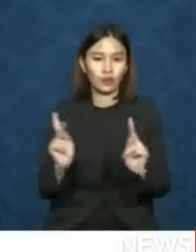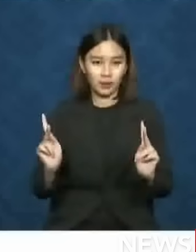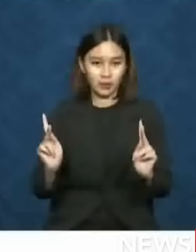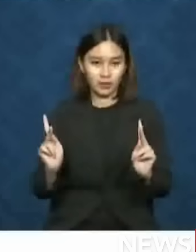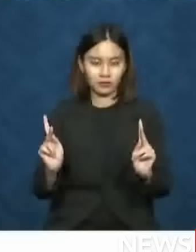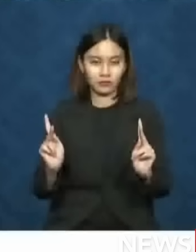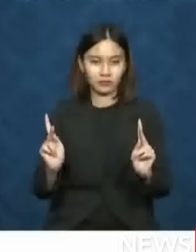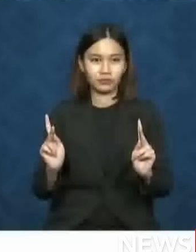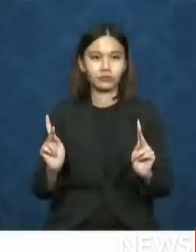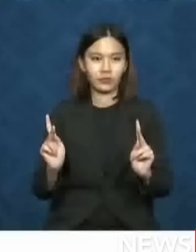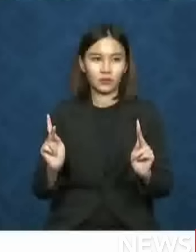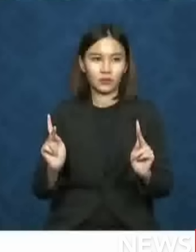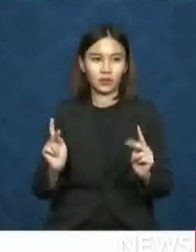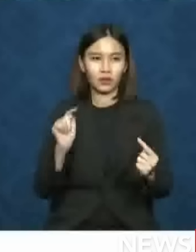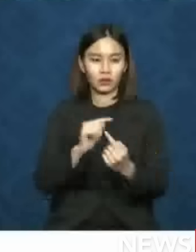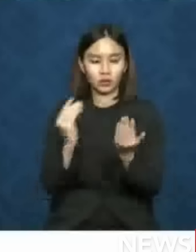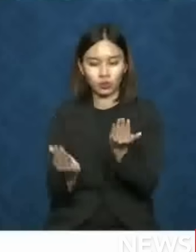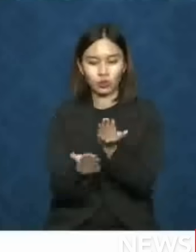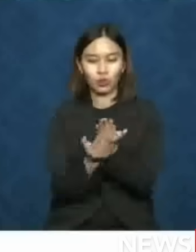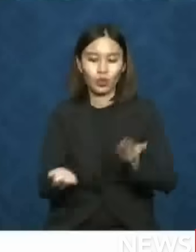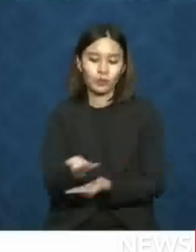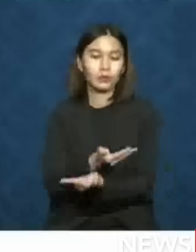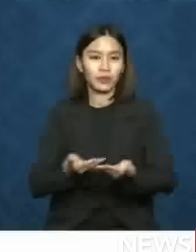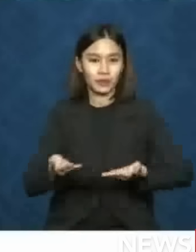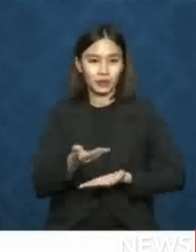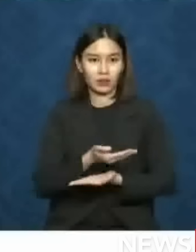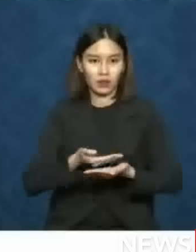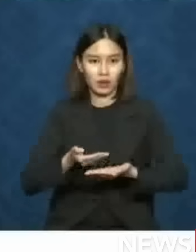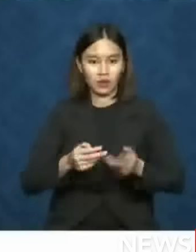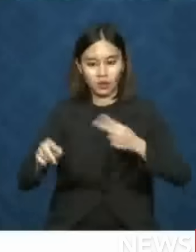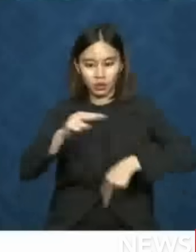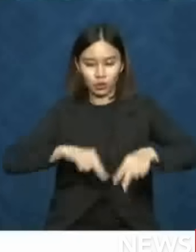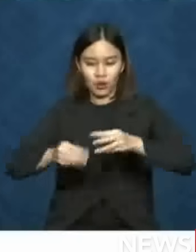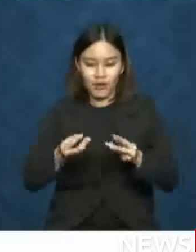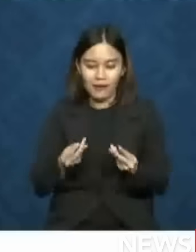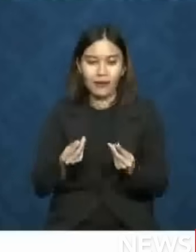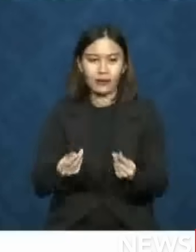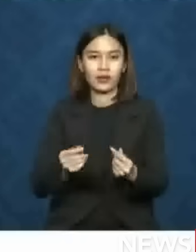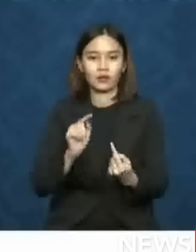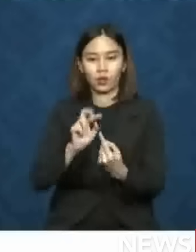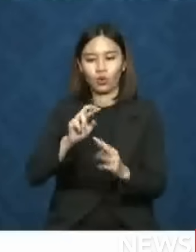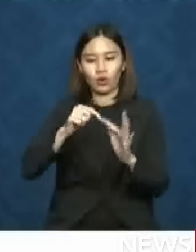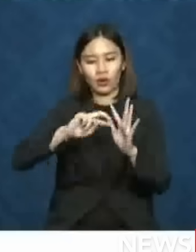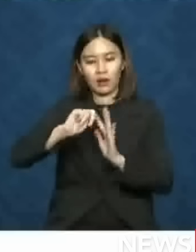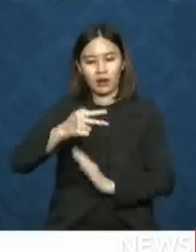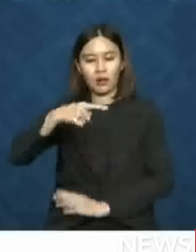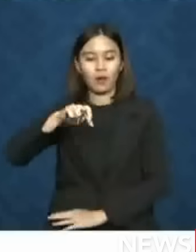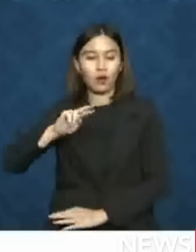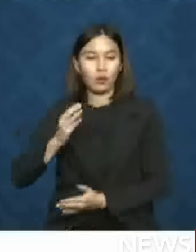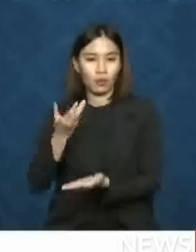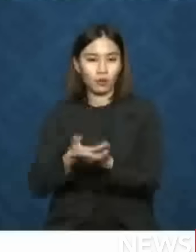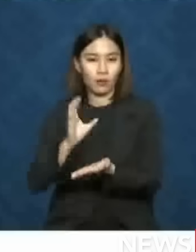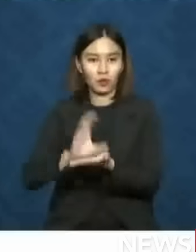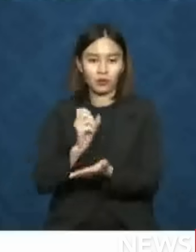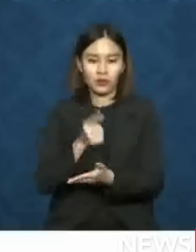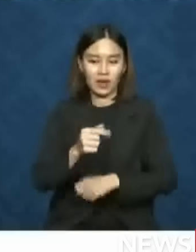ขึ้นนำไปใช้ประกอบการพิจารณตรวจสอบรายละเอียดของร่างพระราชบัญญัติงบประมาณรายจ่ายประจำ